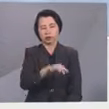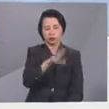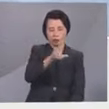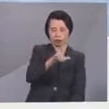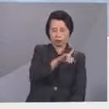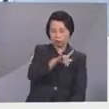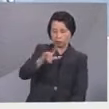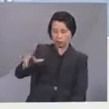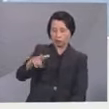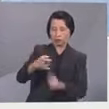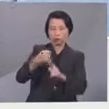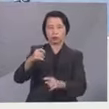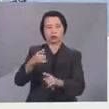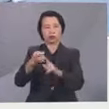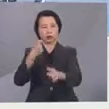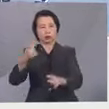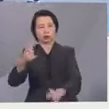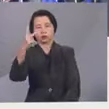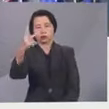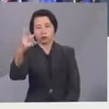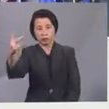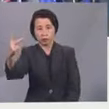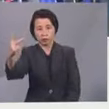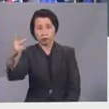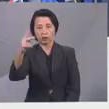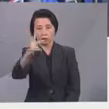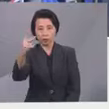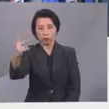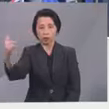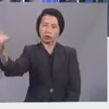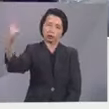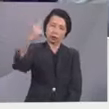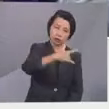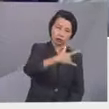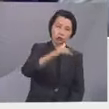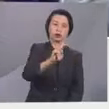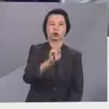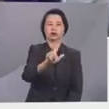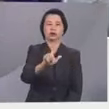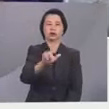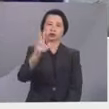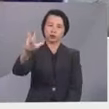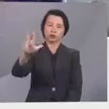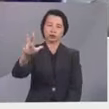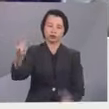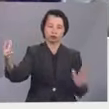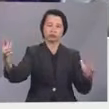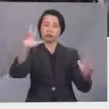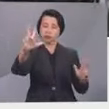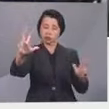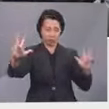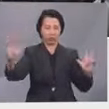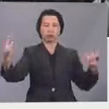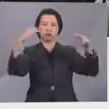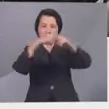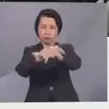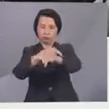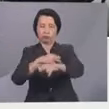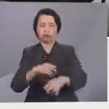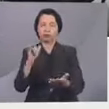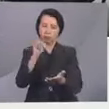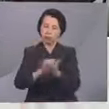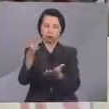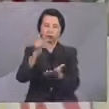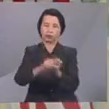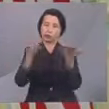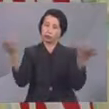daripada Kota Kinabalu ke Kuala Lumpur. Jadi itu saja untuk laporan harian